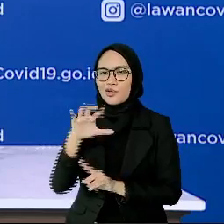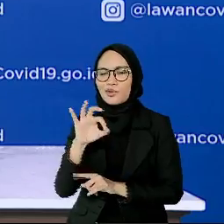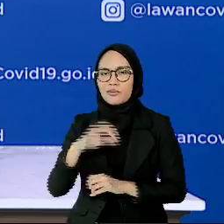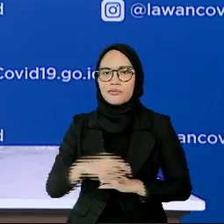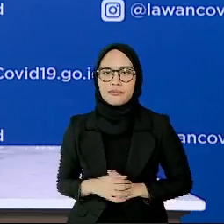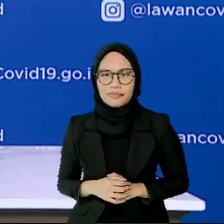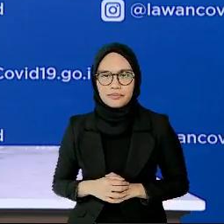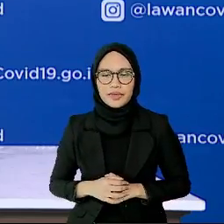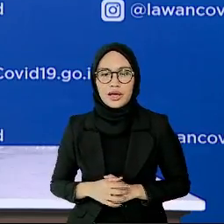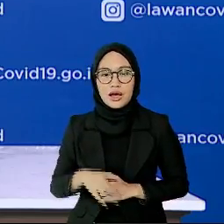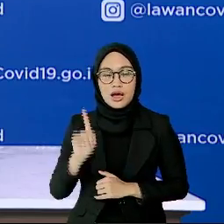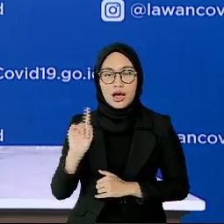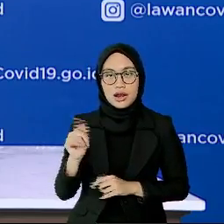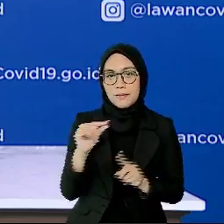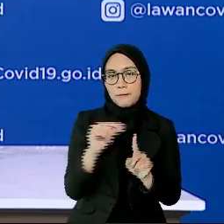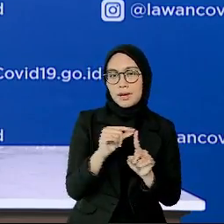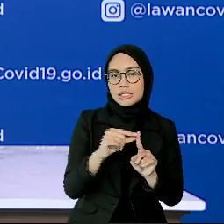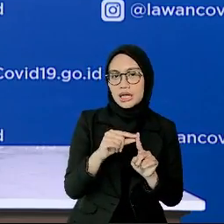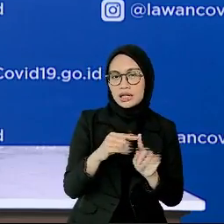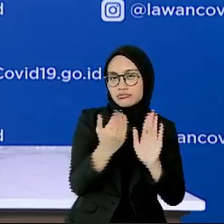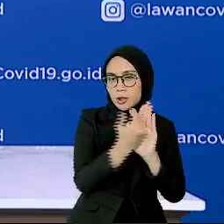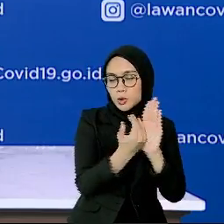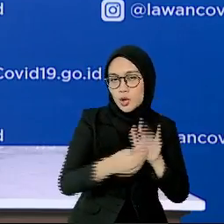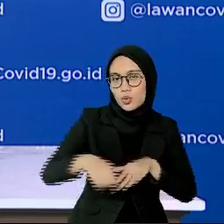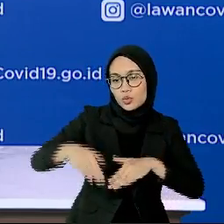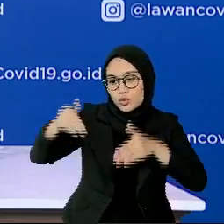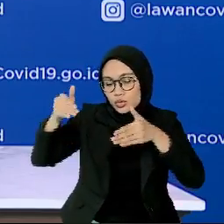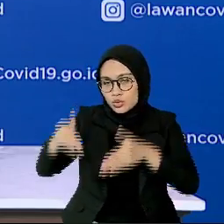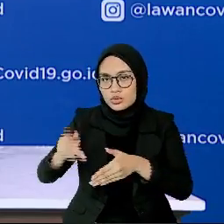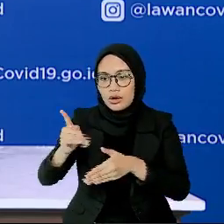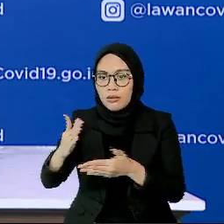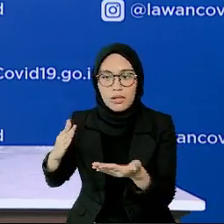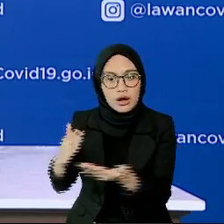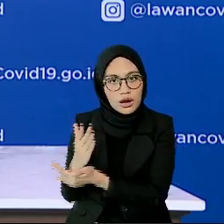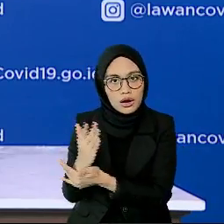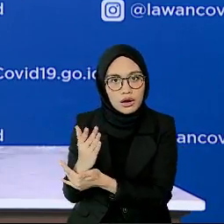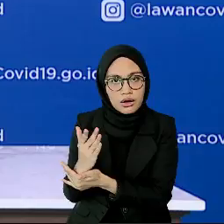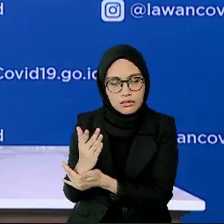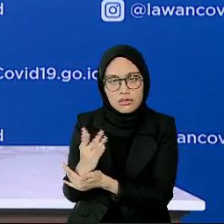menjeratnya pelanggaran tidak mengikuti karantina? Berapa tahun hukuman maksimal?